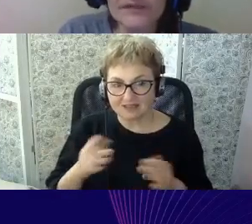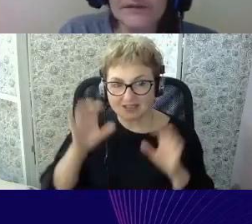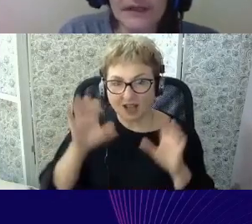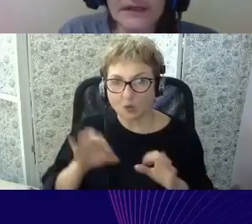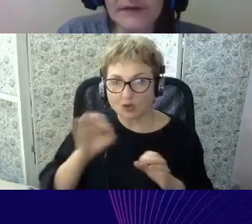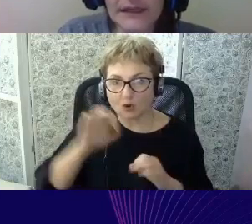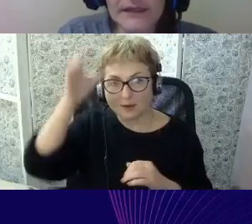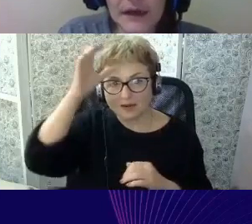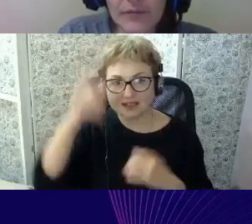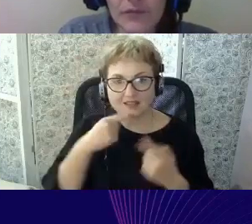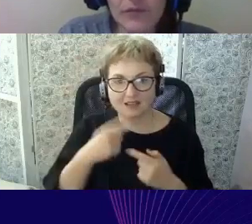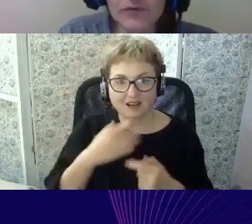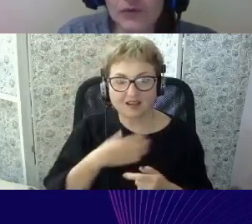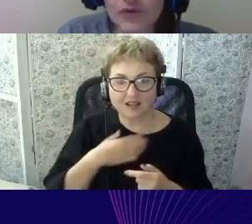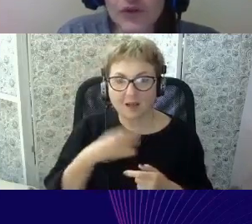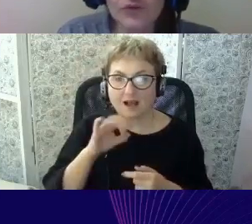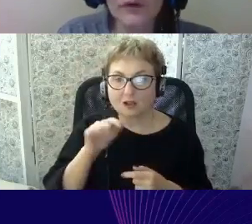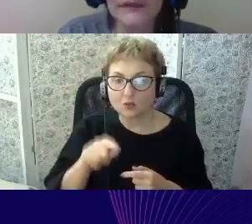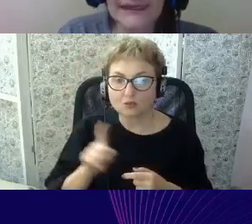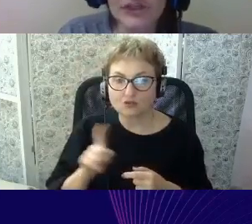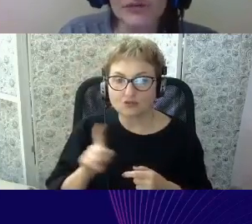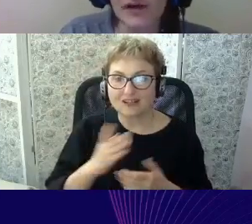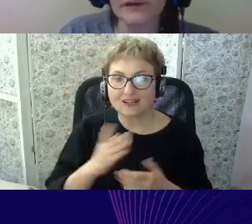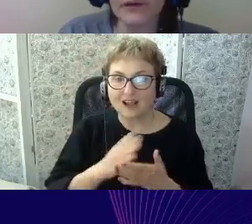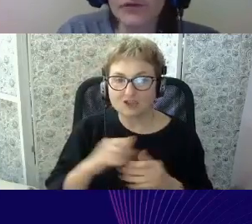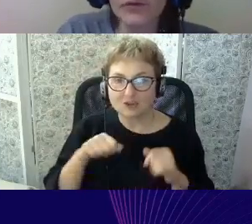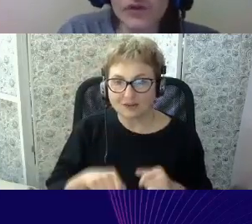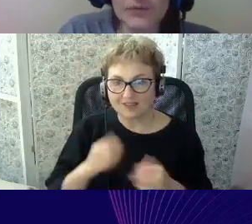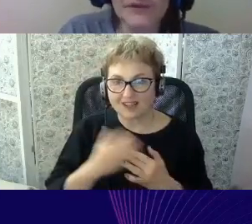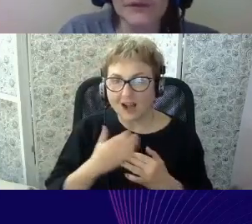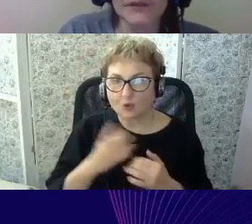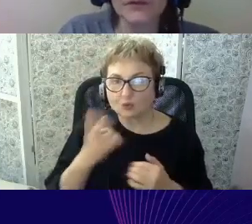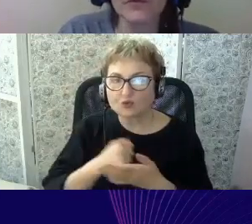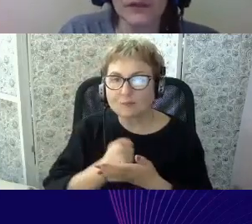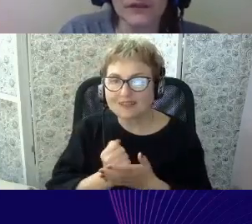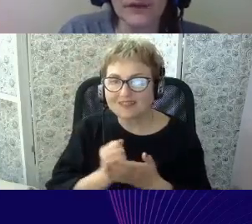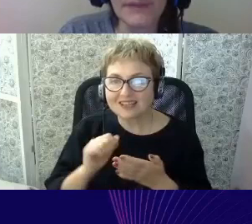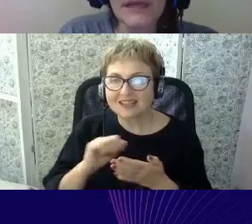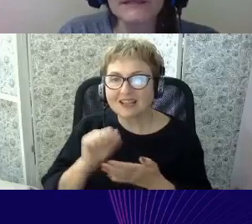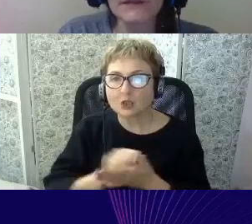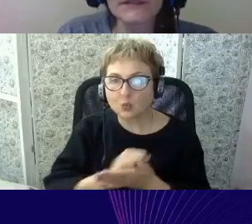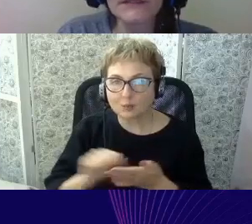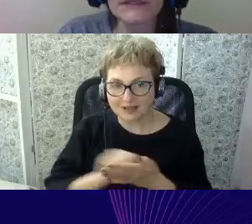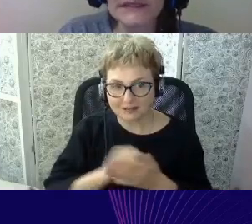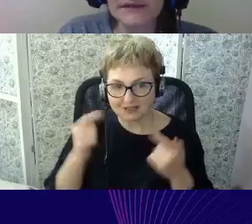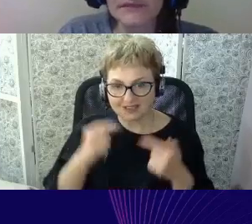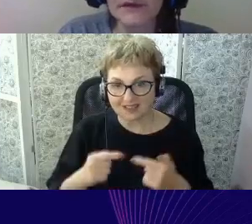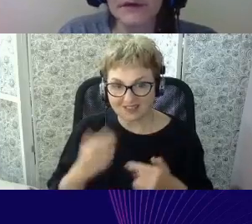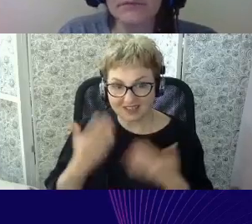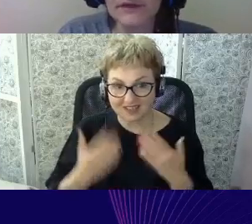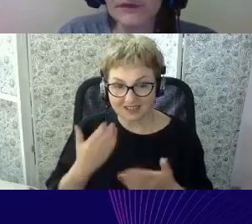Закон об образовании говорит нам о том, что наличие права на льготу нужно подтвердить документами. Соответственно,